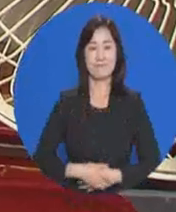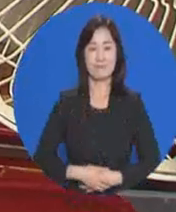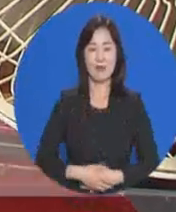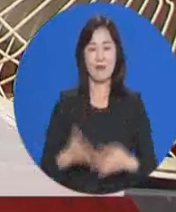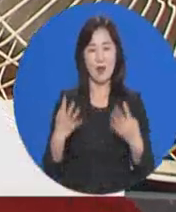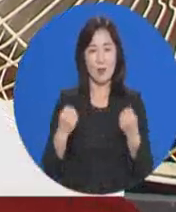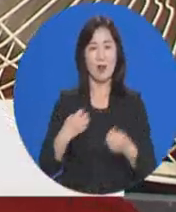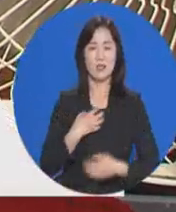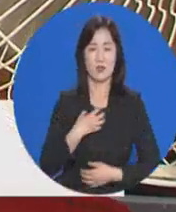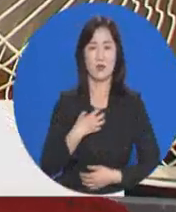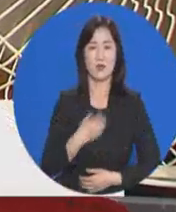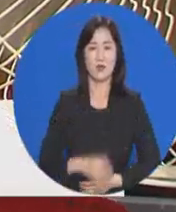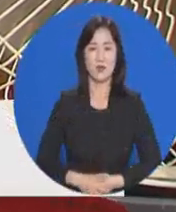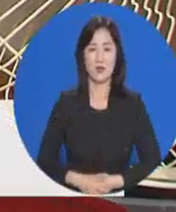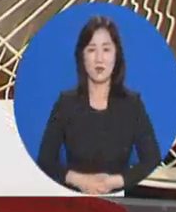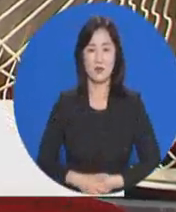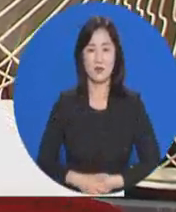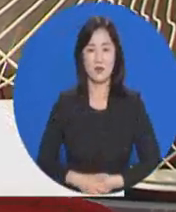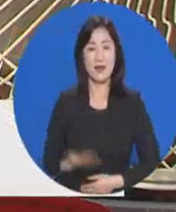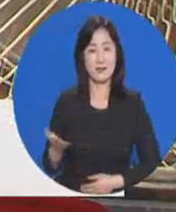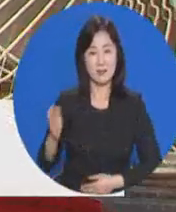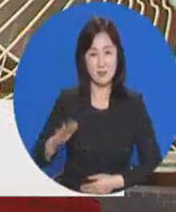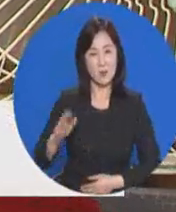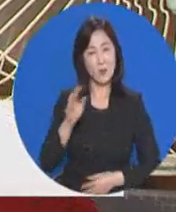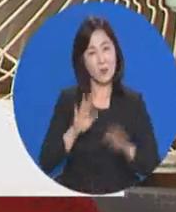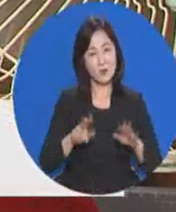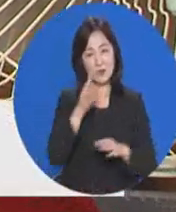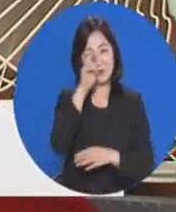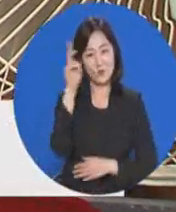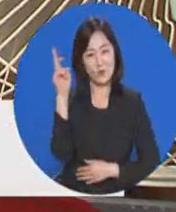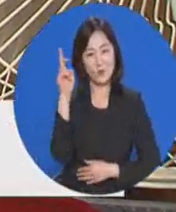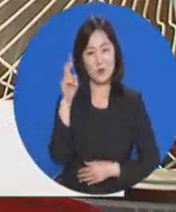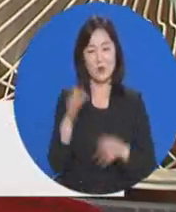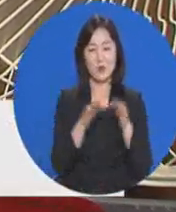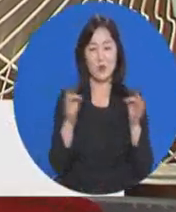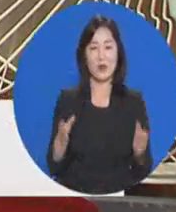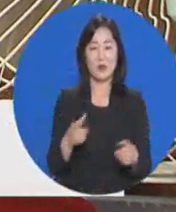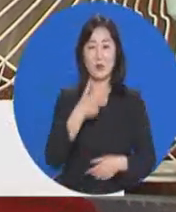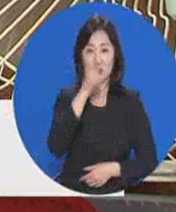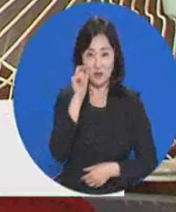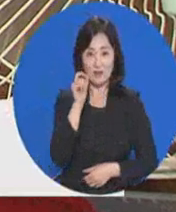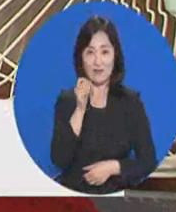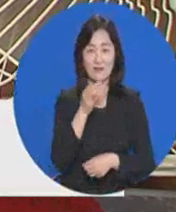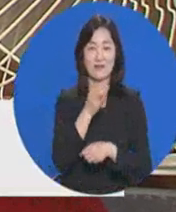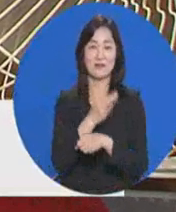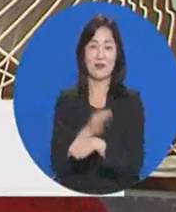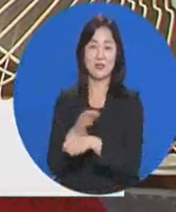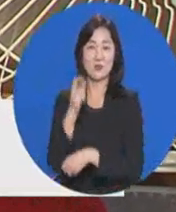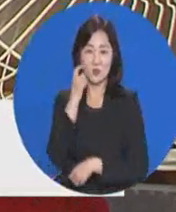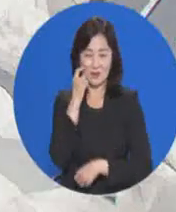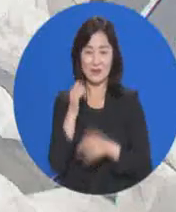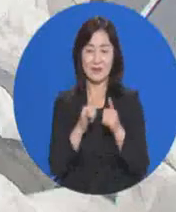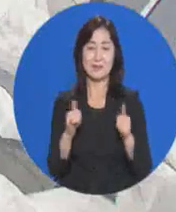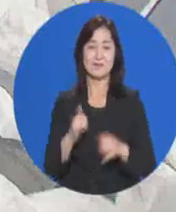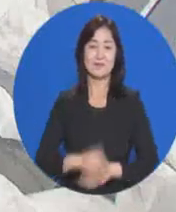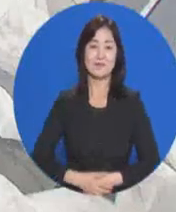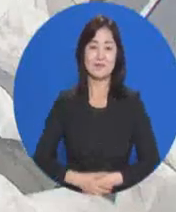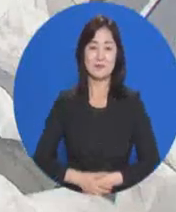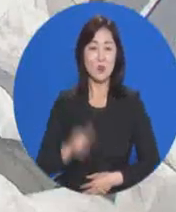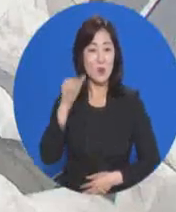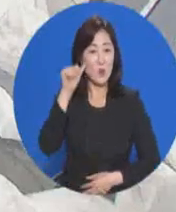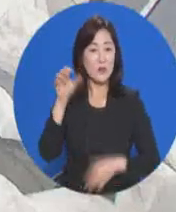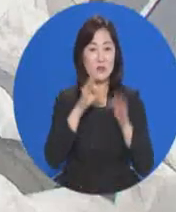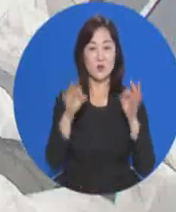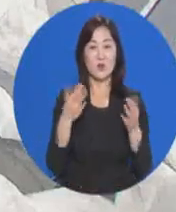걱정했죠. 저희들을 많이 걱정했는데 그런 대로 그래도 오후에는 이제 그동안에 부족한 거 못 구입한 사람. 닷새간의